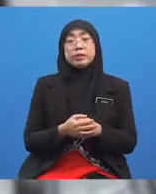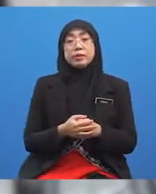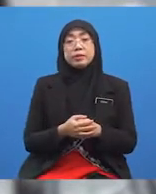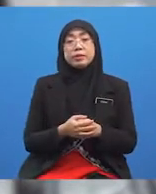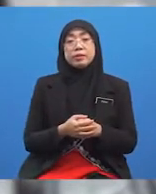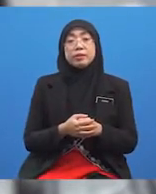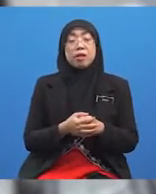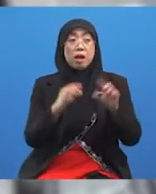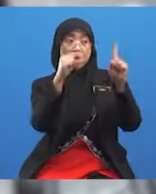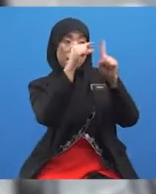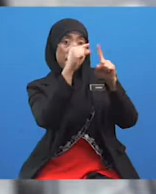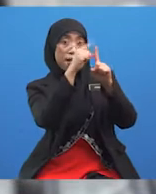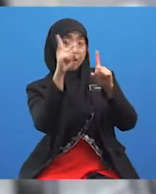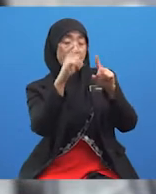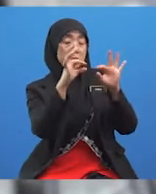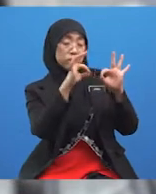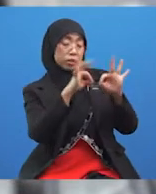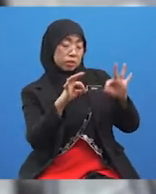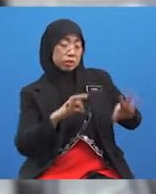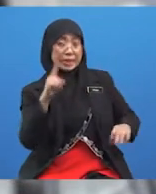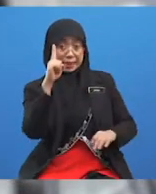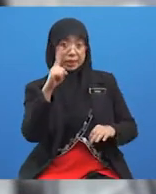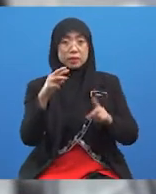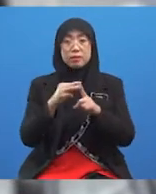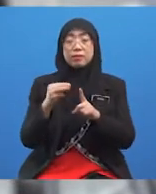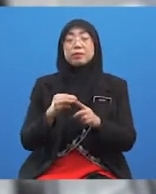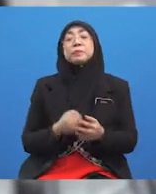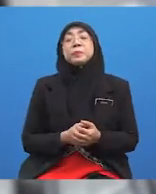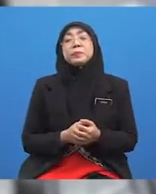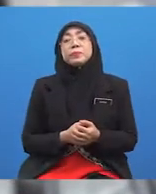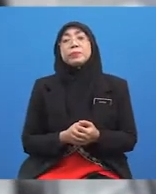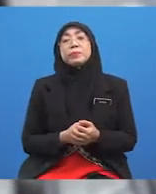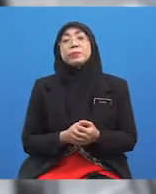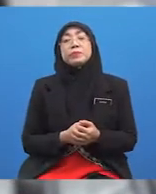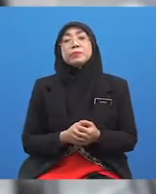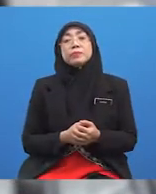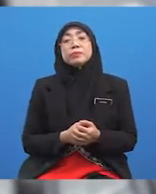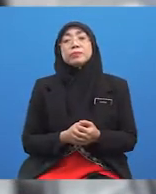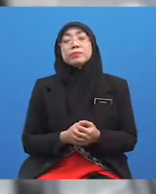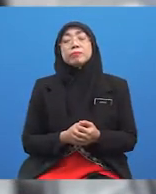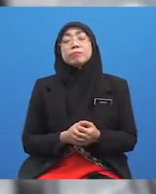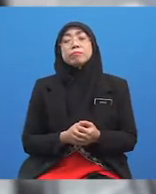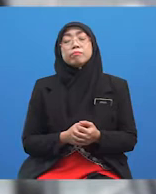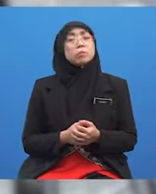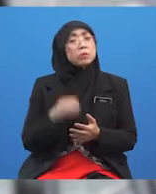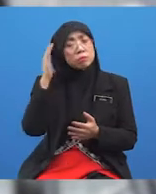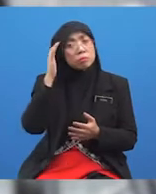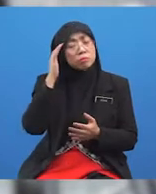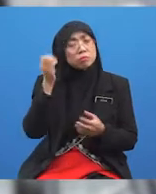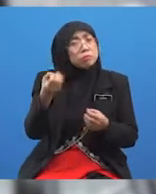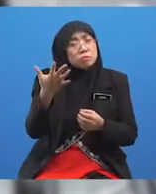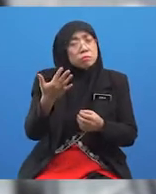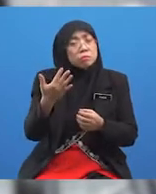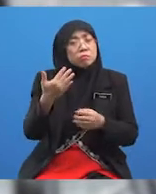wakah. Sebelum menjawab, pelajar perlu tahu proses pembelian produk pengguna ada berapa langkah? Ya,